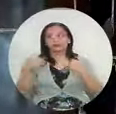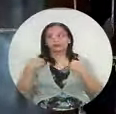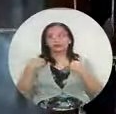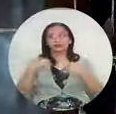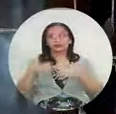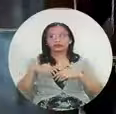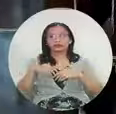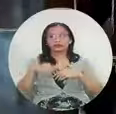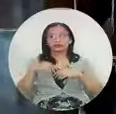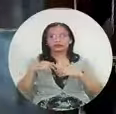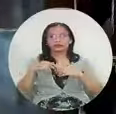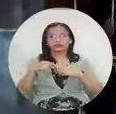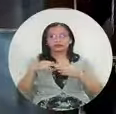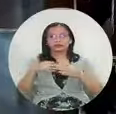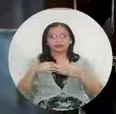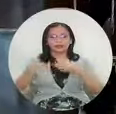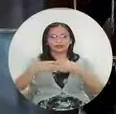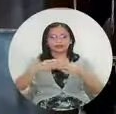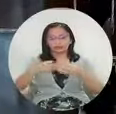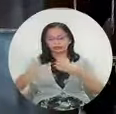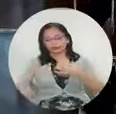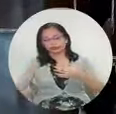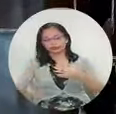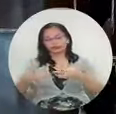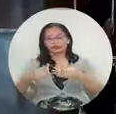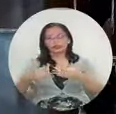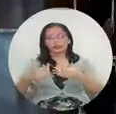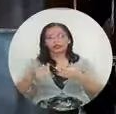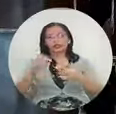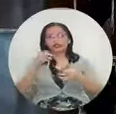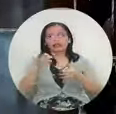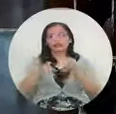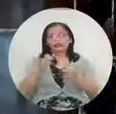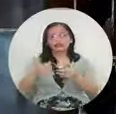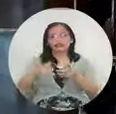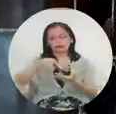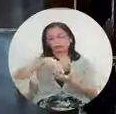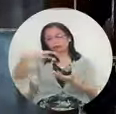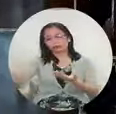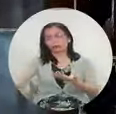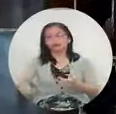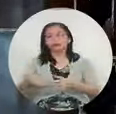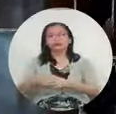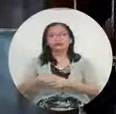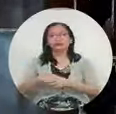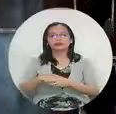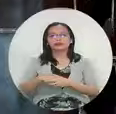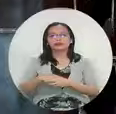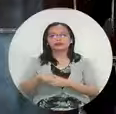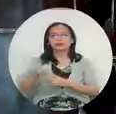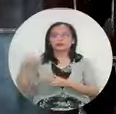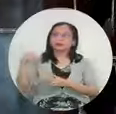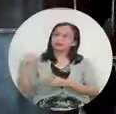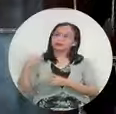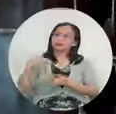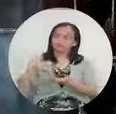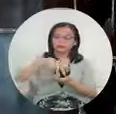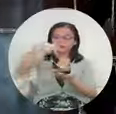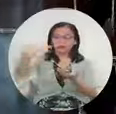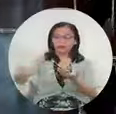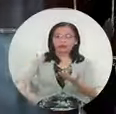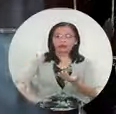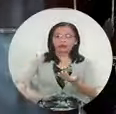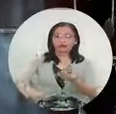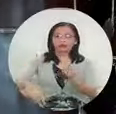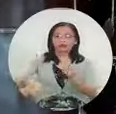So nisaka ko sa bayabas. Nahulog ko sa bayabas. Nga naman, kaya na ninguha ako nga bisag